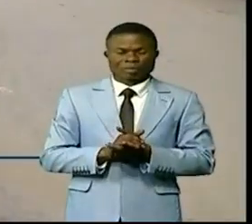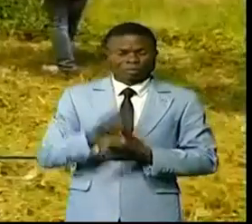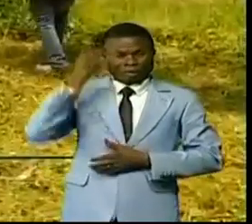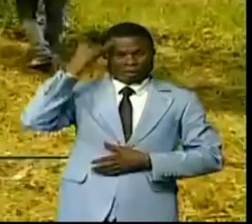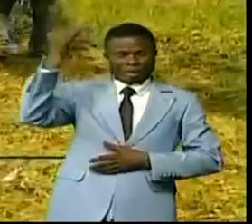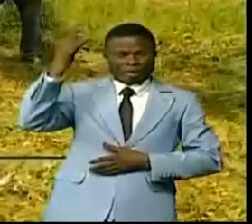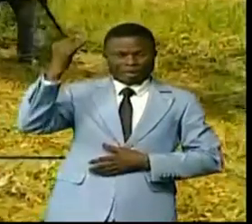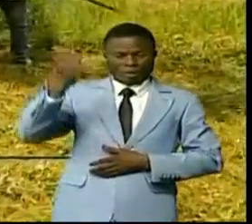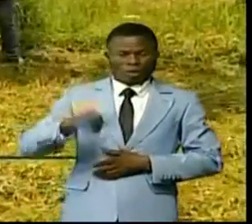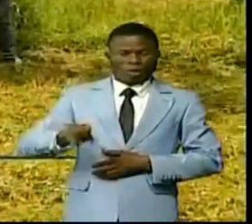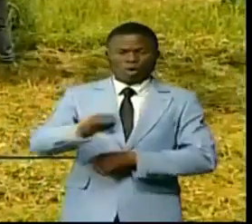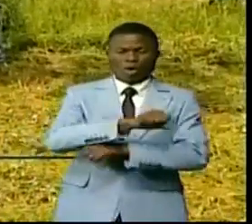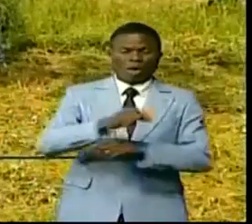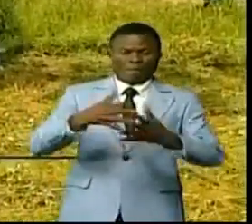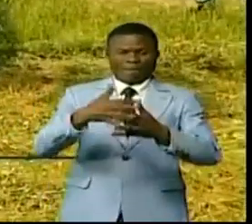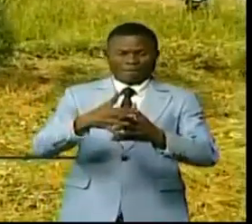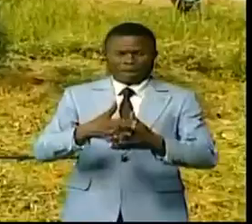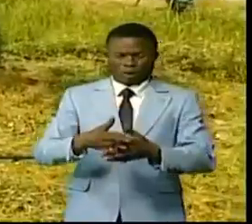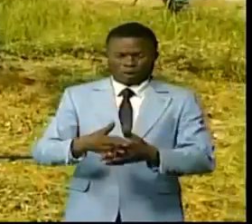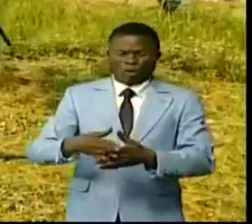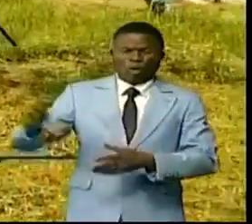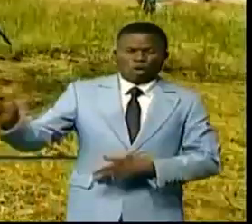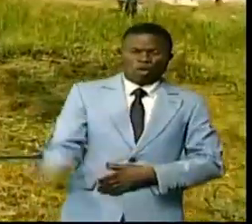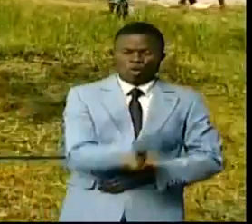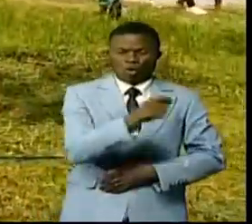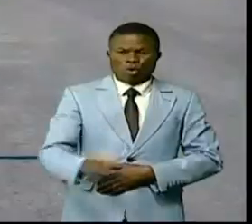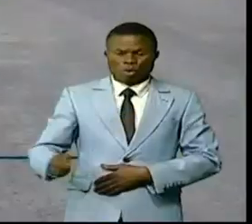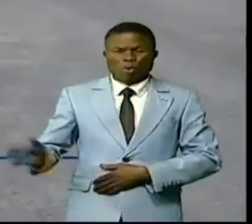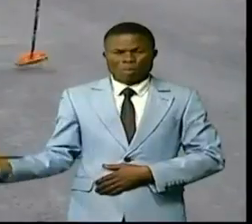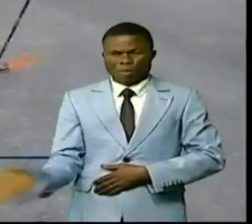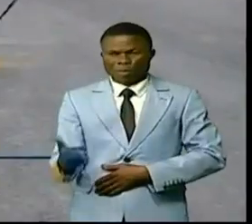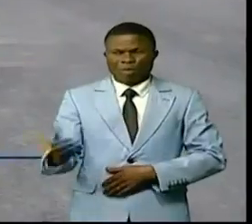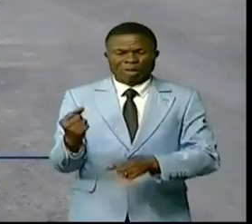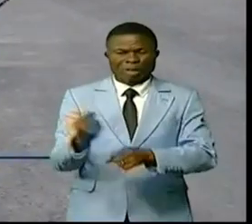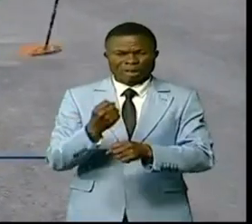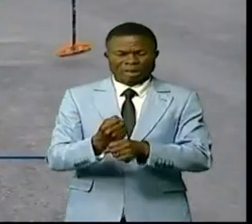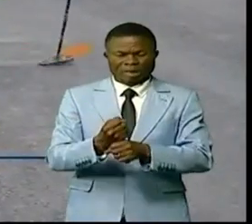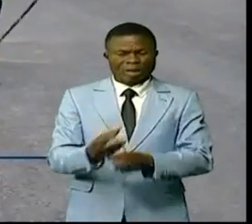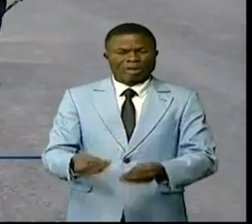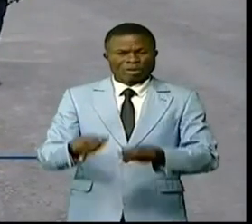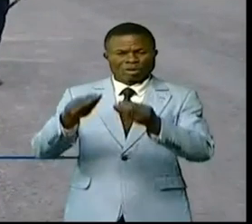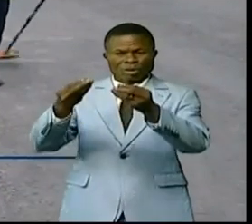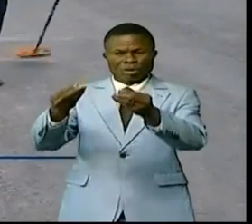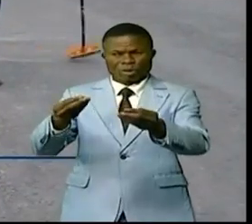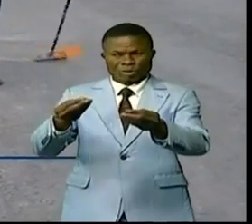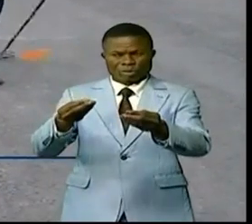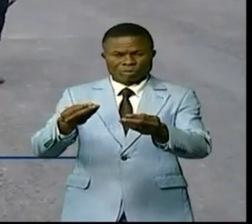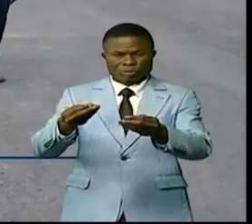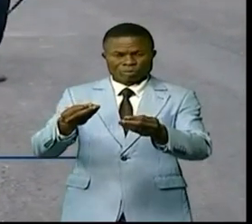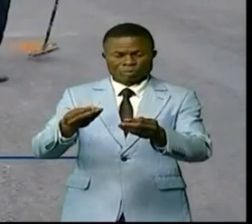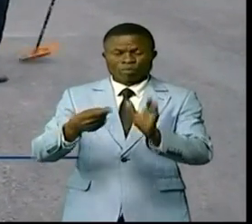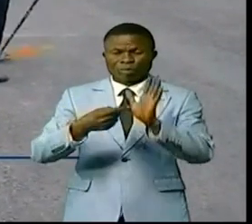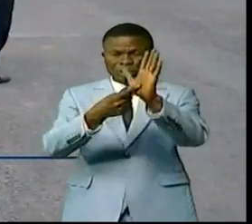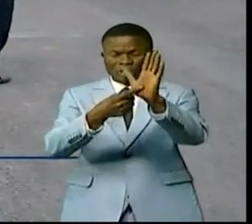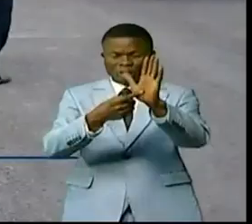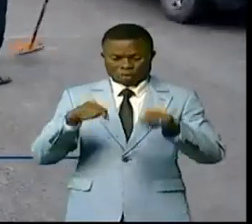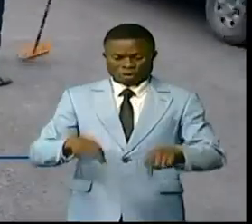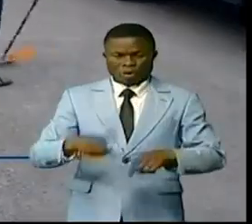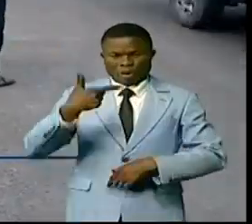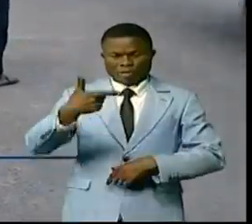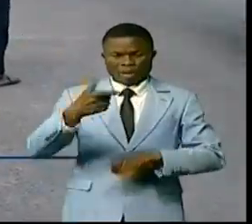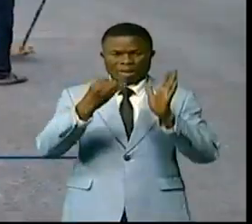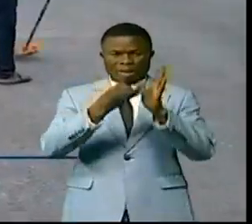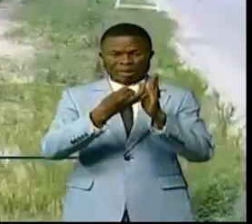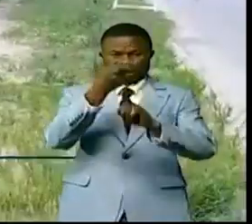Aspirateur, coupe-coupe, balai et autres instruments de travail en pleine action, tel est le décor planté ce mardi